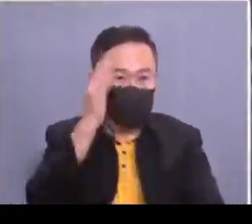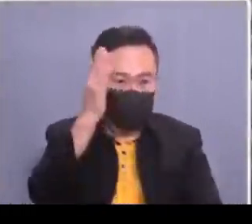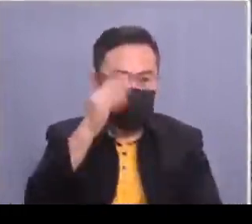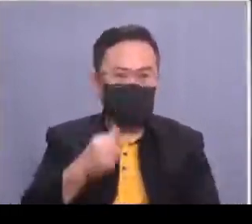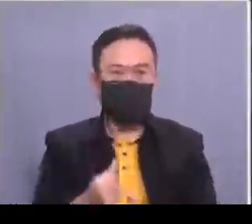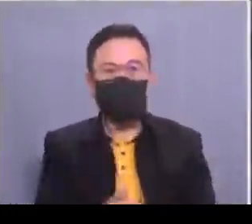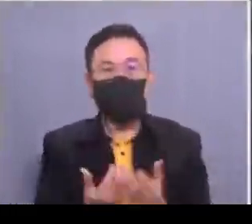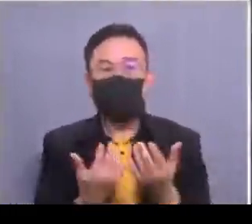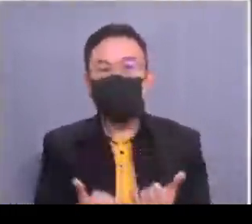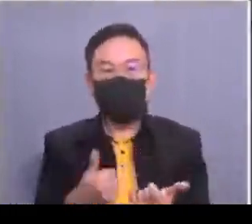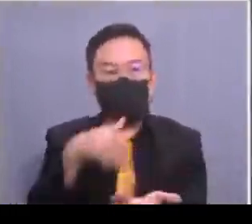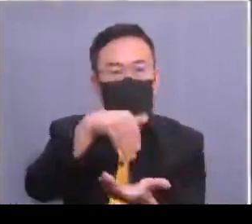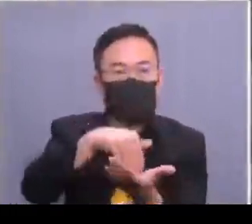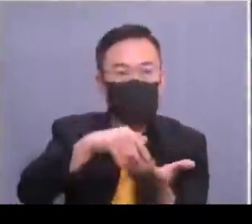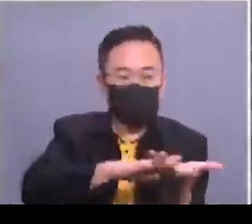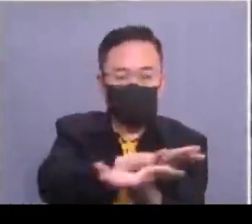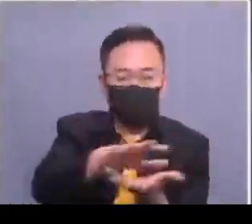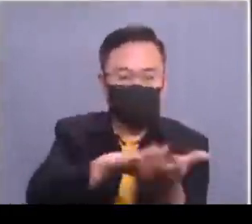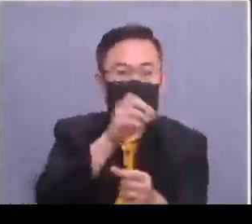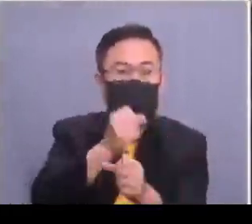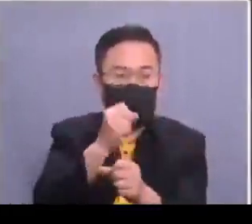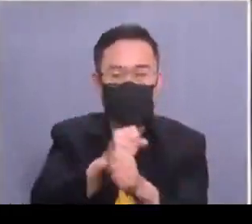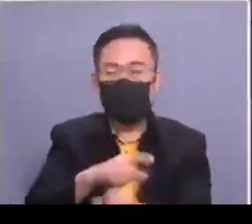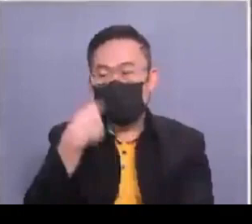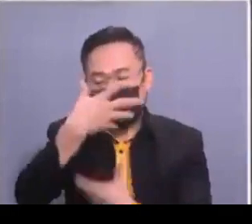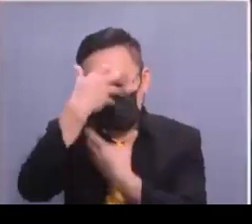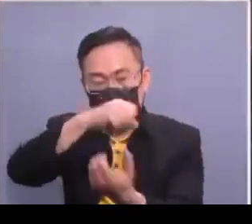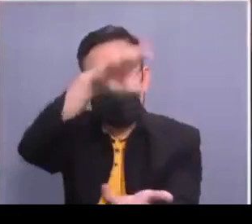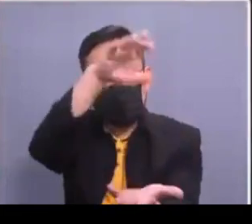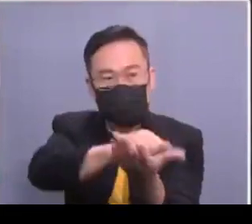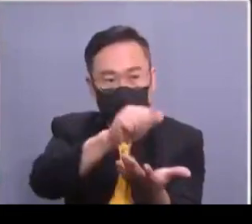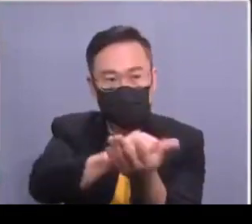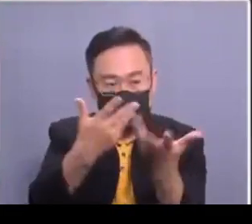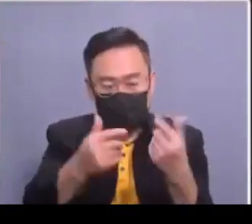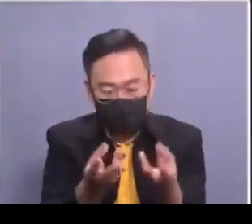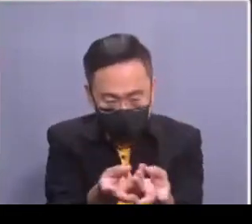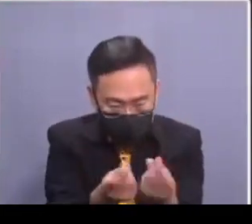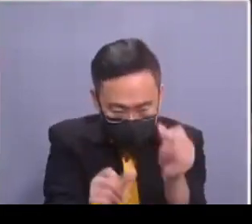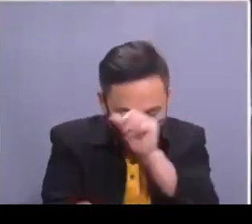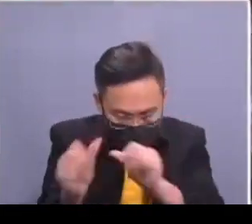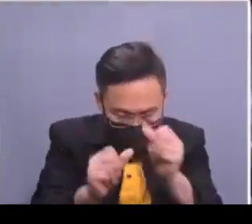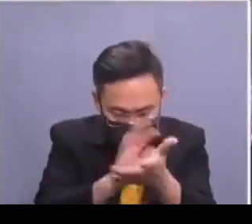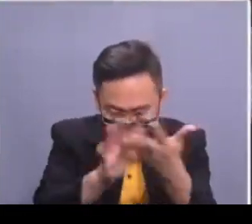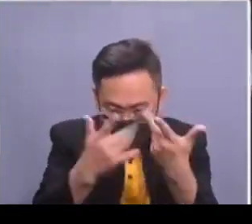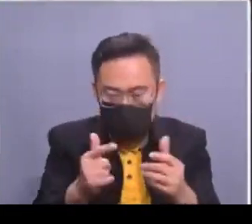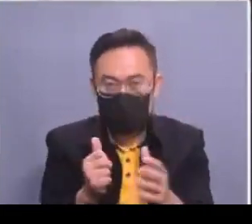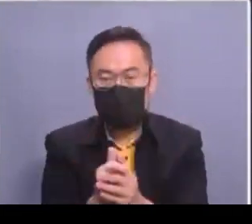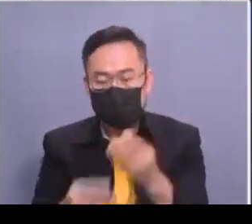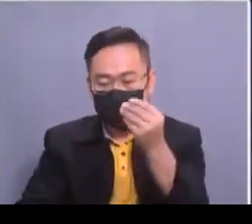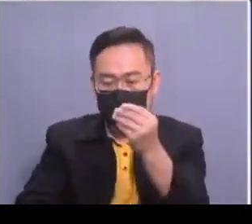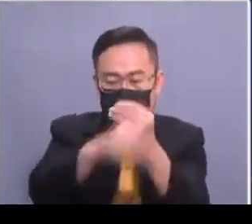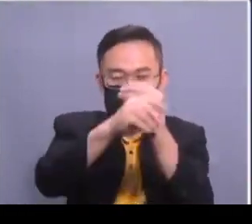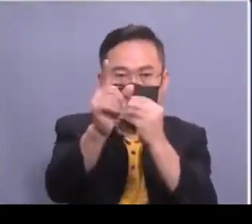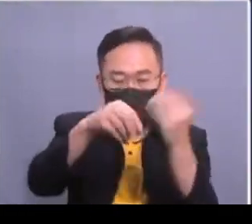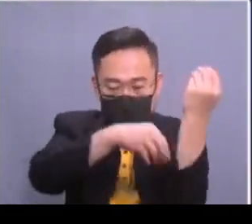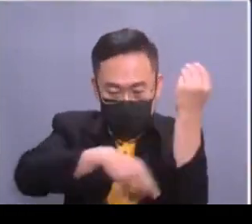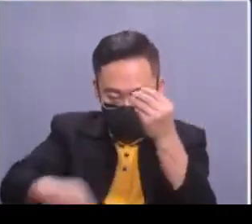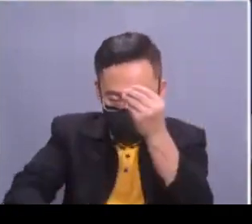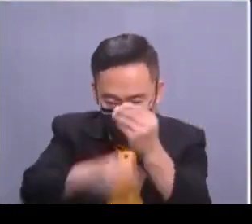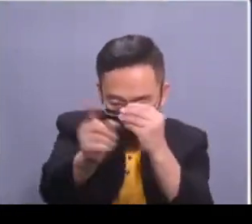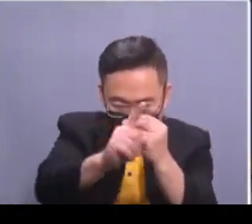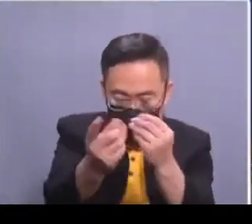จะต้องยืนด้วยตัวขาเองด้วยรับสั่งจองครับเมื่อวิเคราะห์ดินไปแล้วต้องการปุ๋ยสูตรไหนปริมาณเท่า